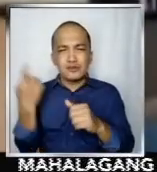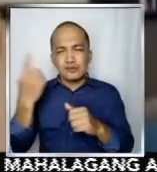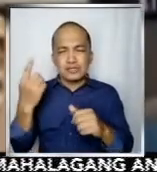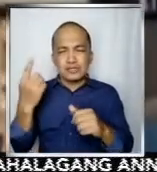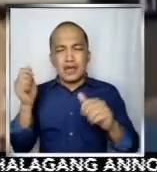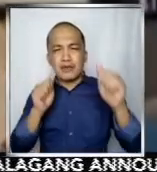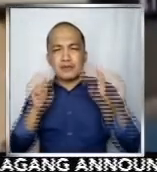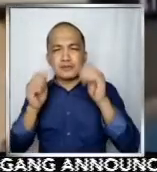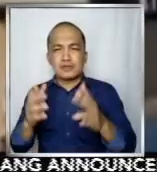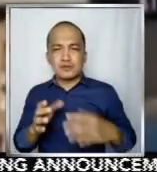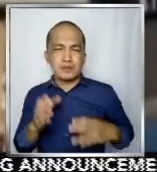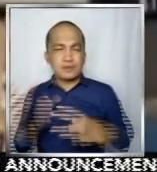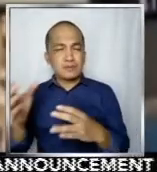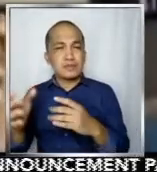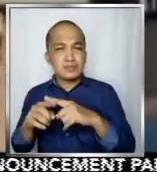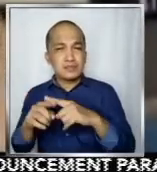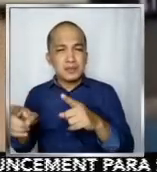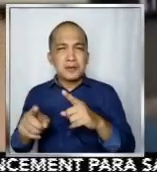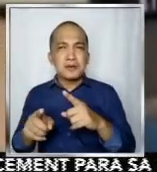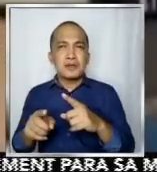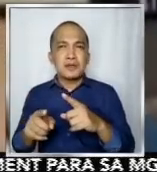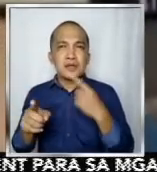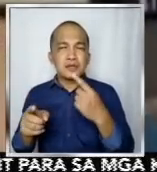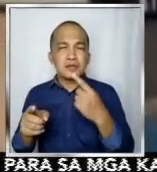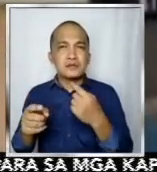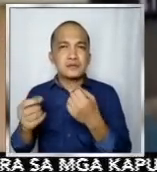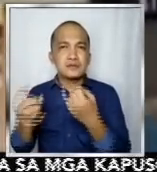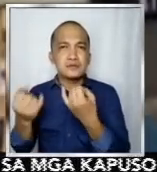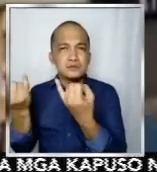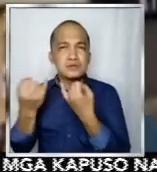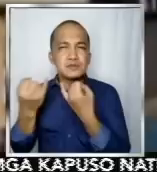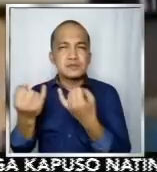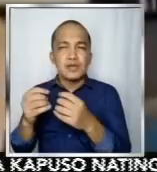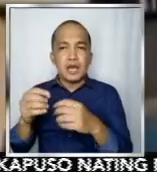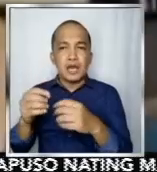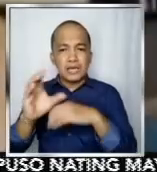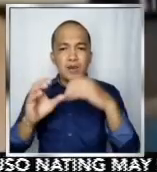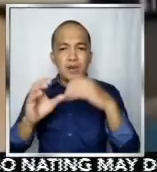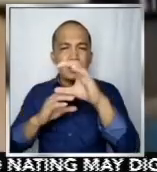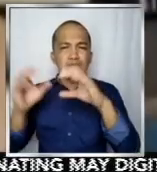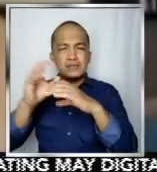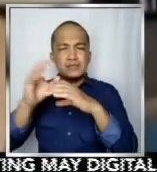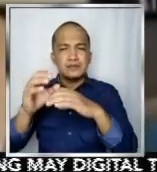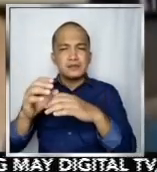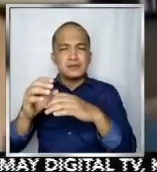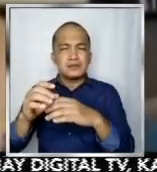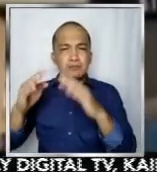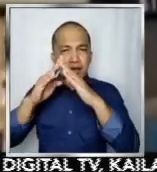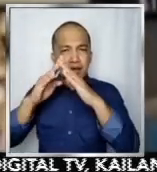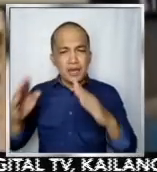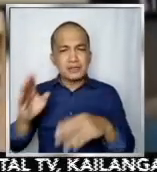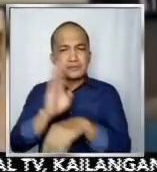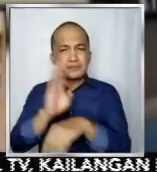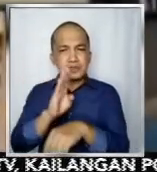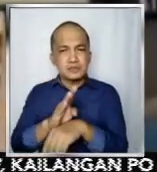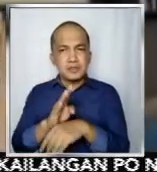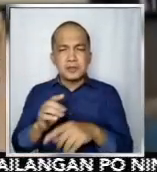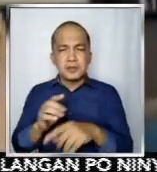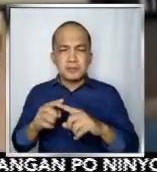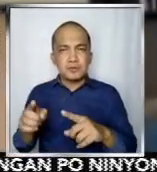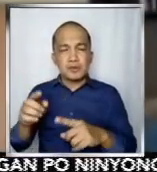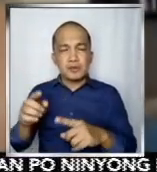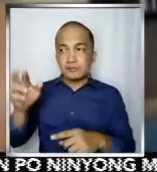pati ang construction ng kanyang dream house at negosyo. Pero hindi nagpatalo dyan si Rocco na nagpaka-busy pa rin